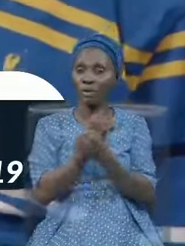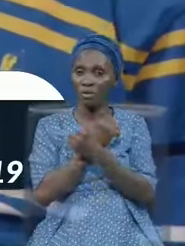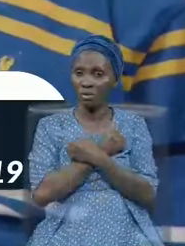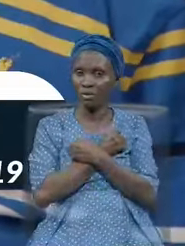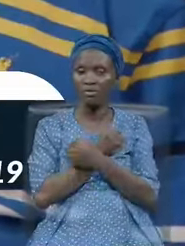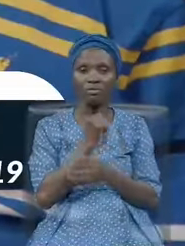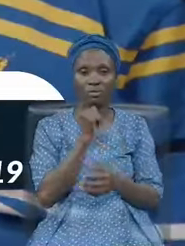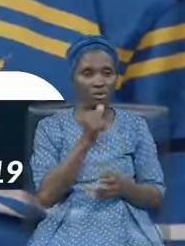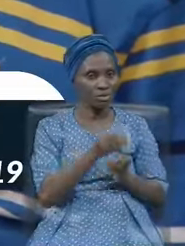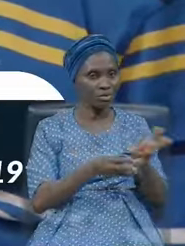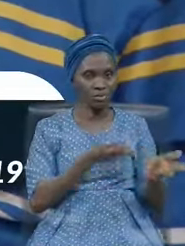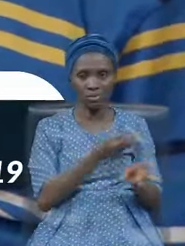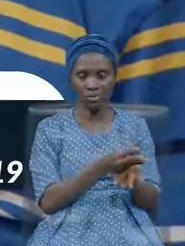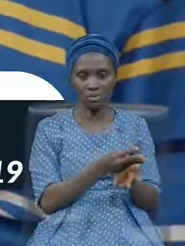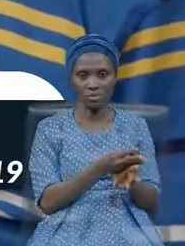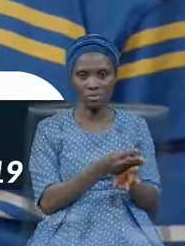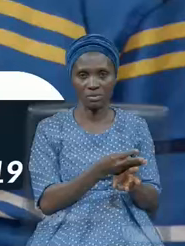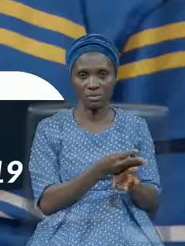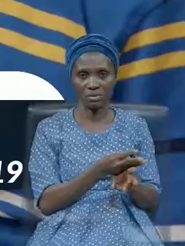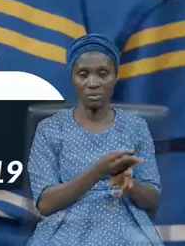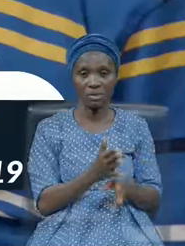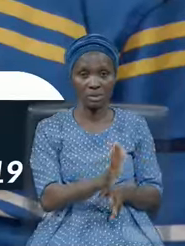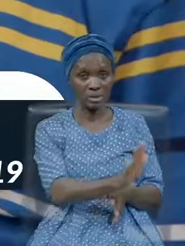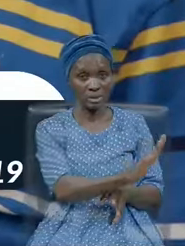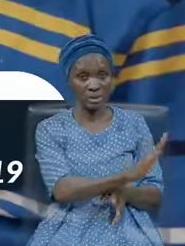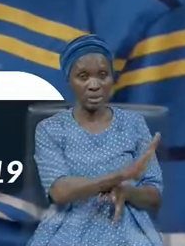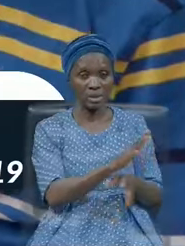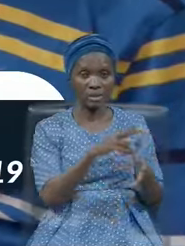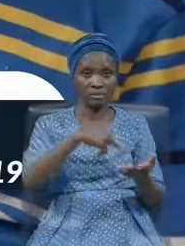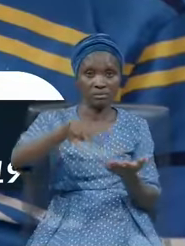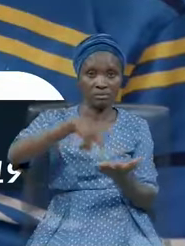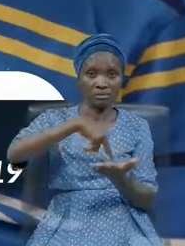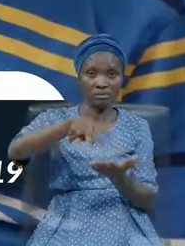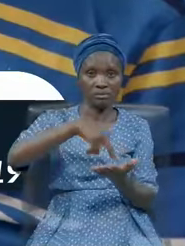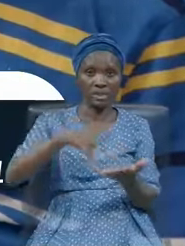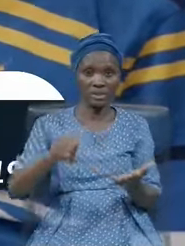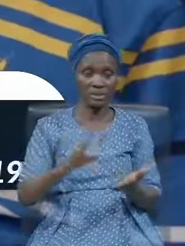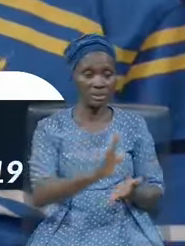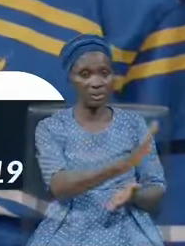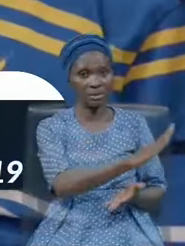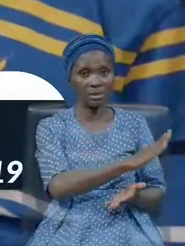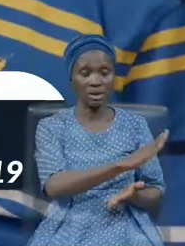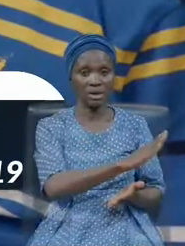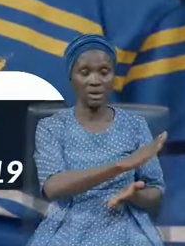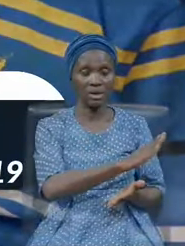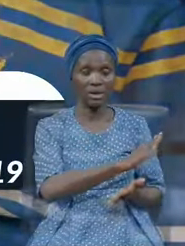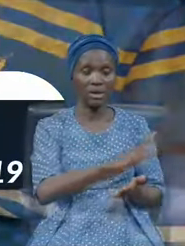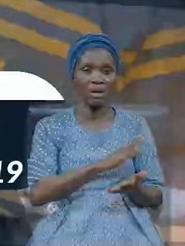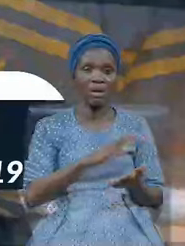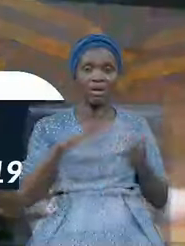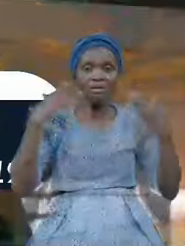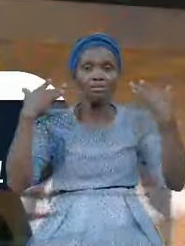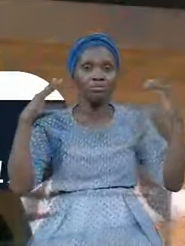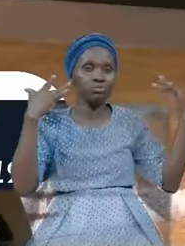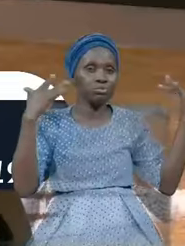point le monde leur danse leur musique leur